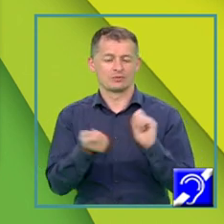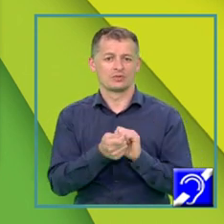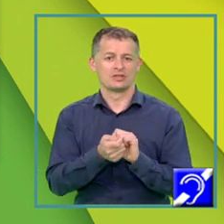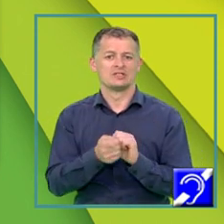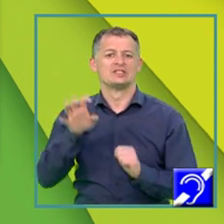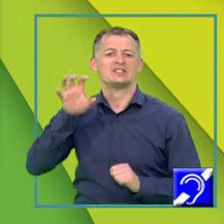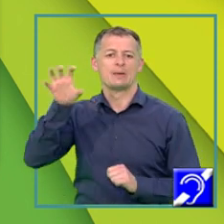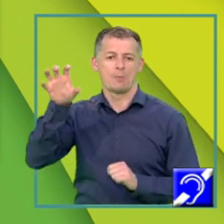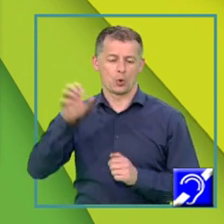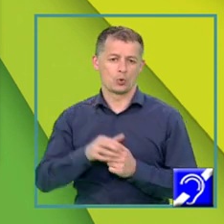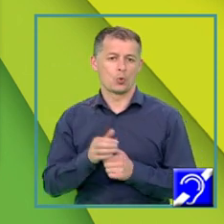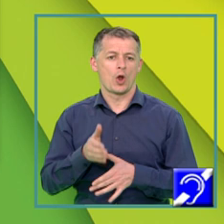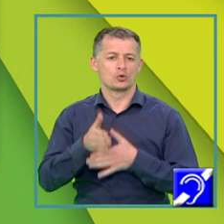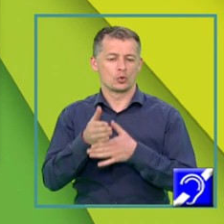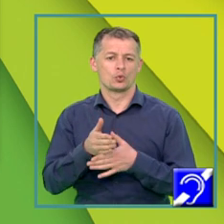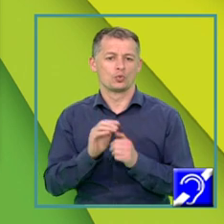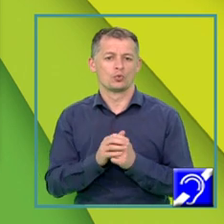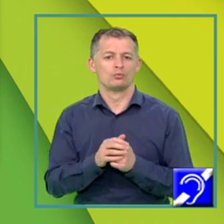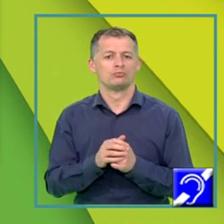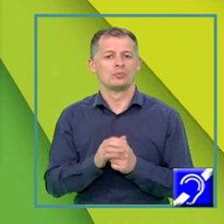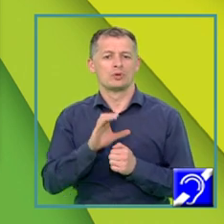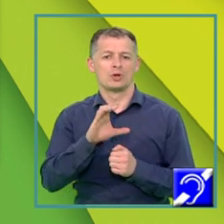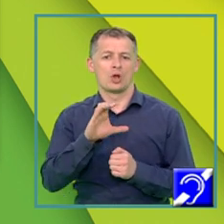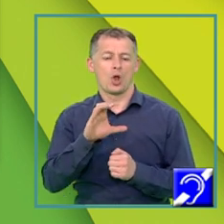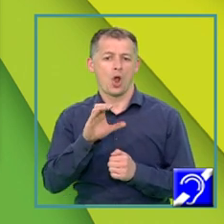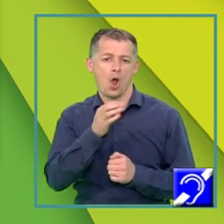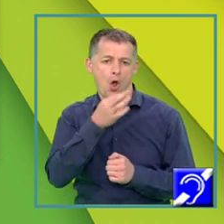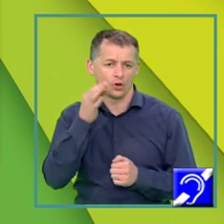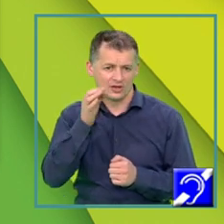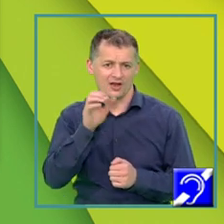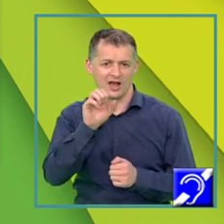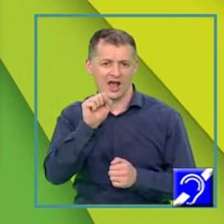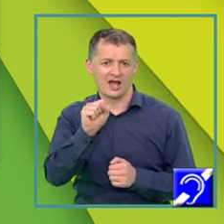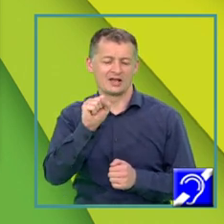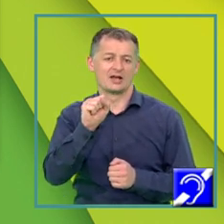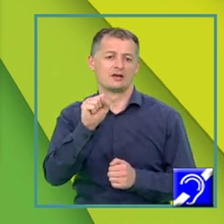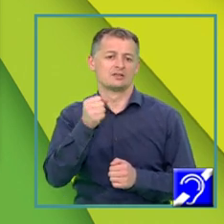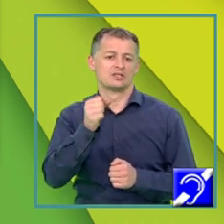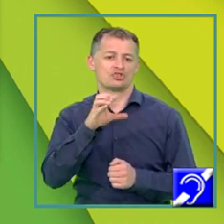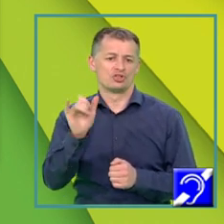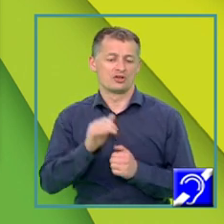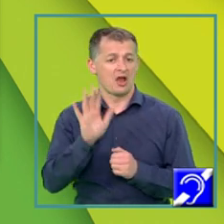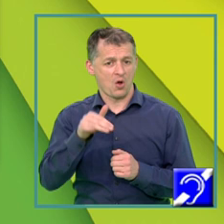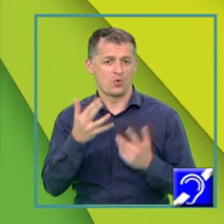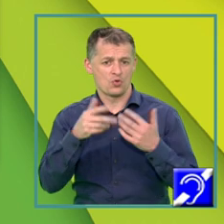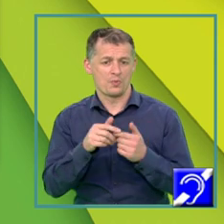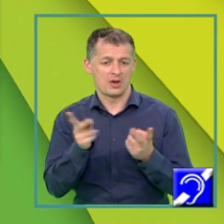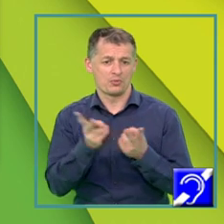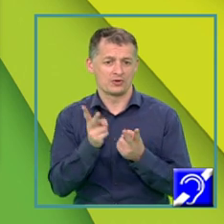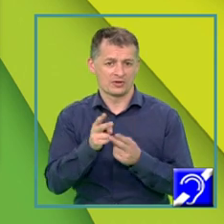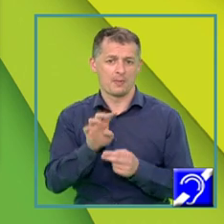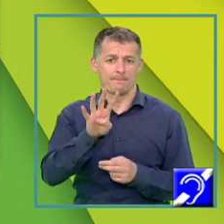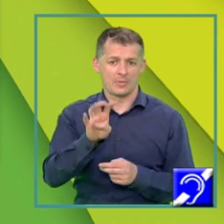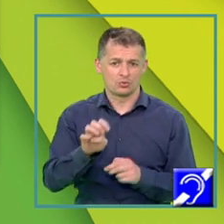simboluri pe baza codului ascii conform codului ascii cifrele au asociate numere cuprinse între 48